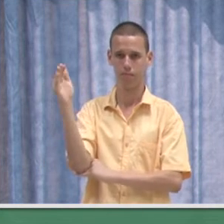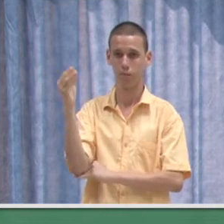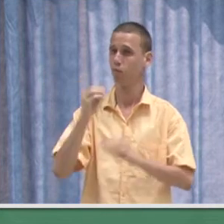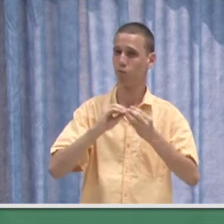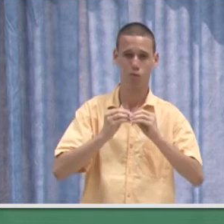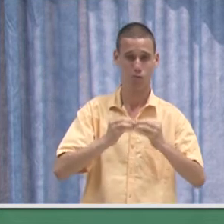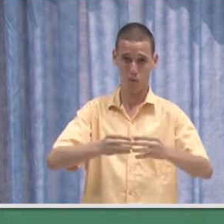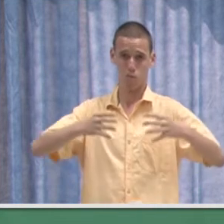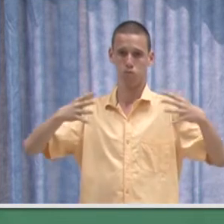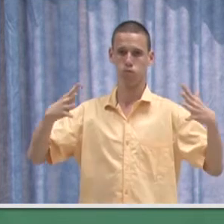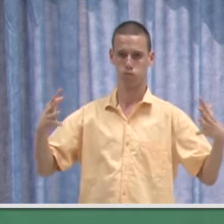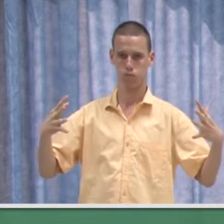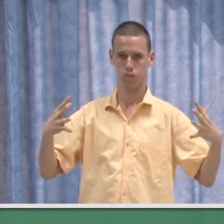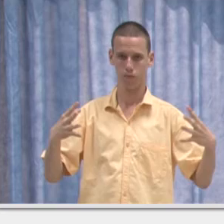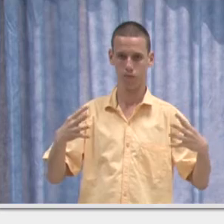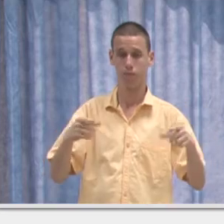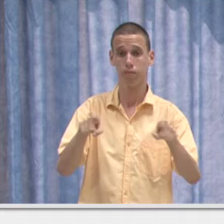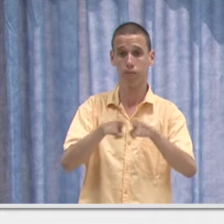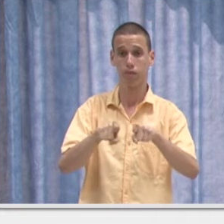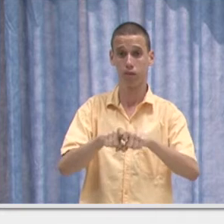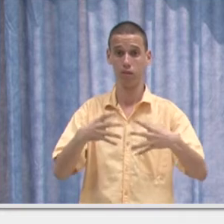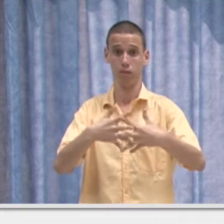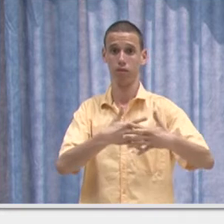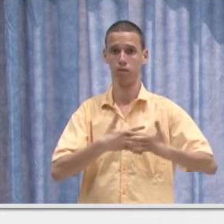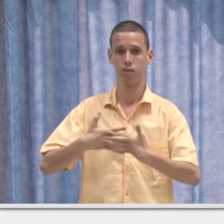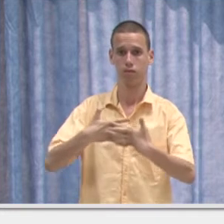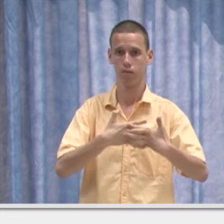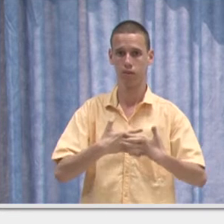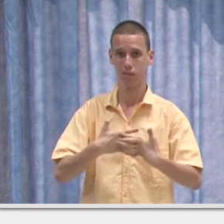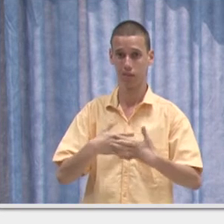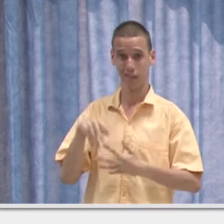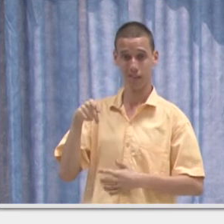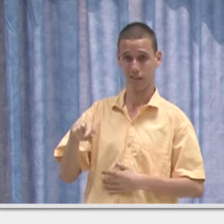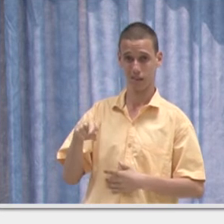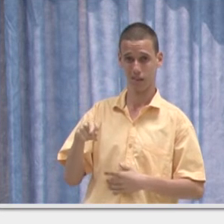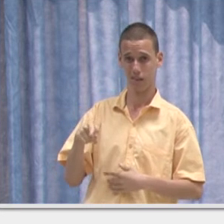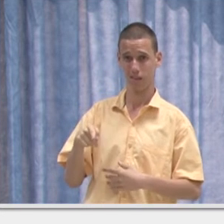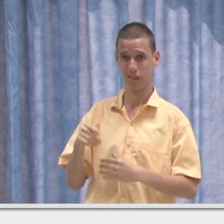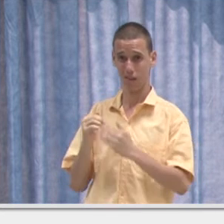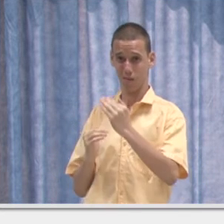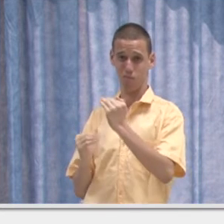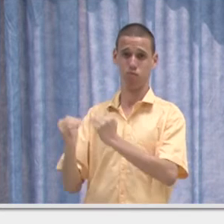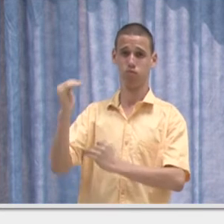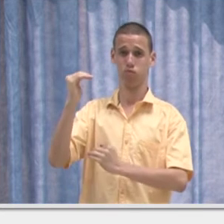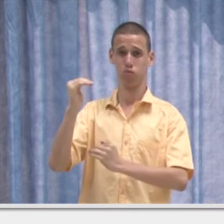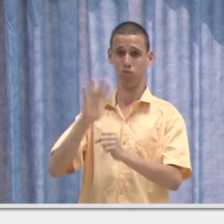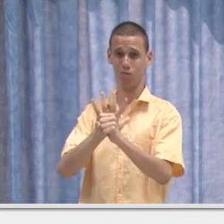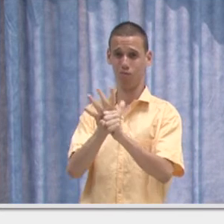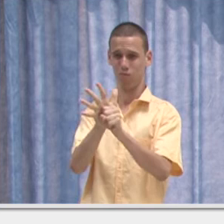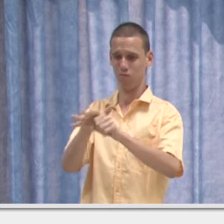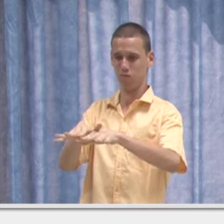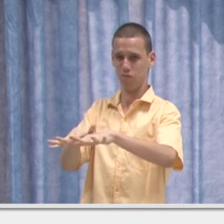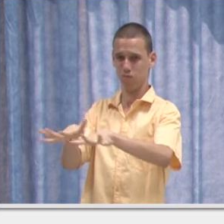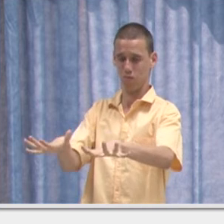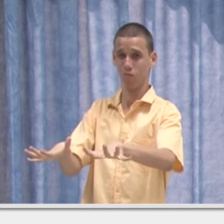Presque un tiers de calamor qui est arrivé en Amérique. Et nous connaissons aussi le